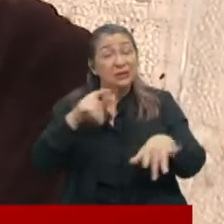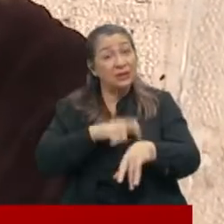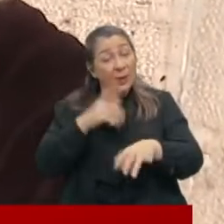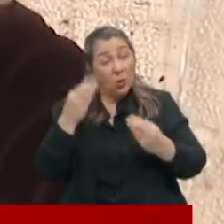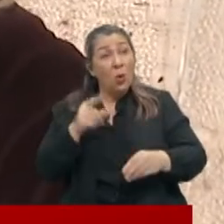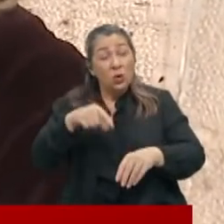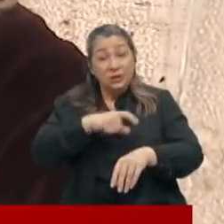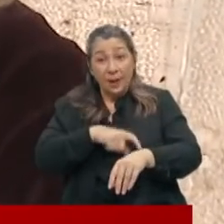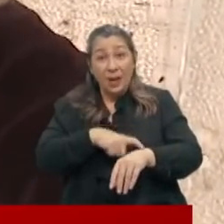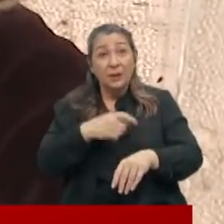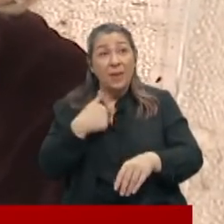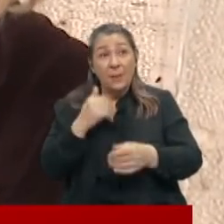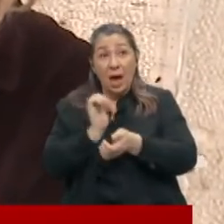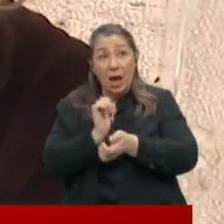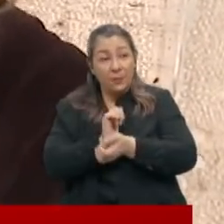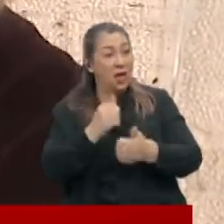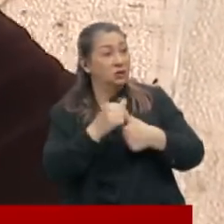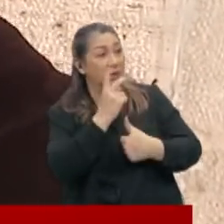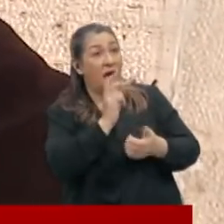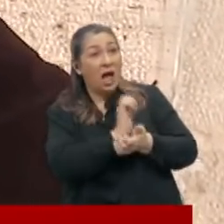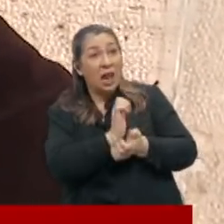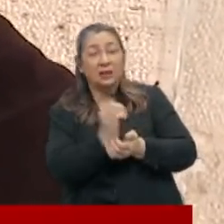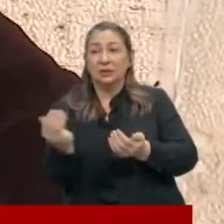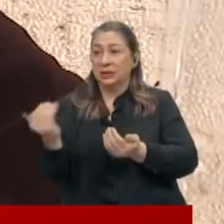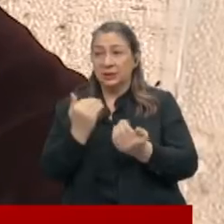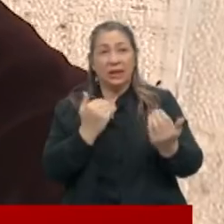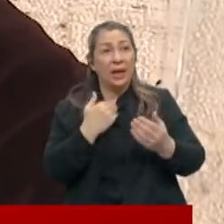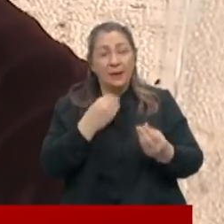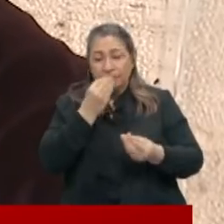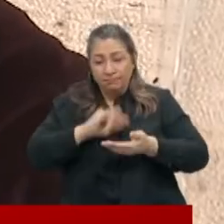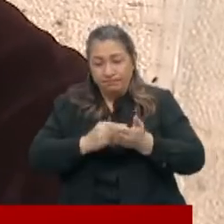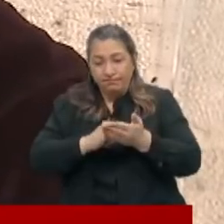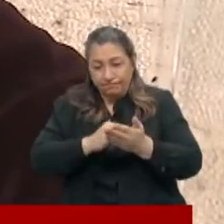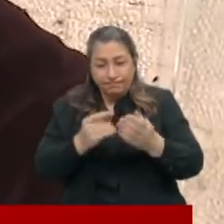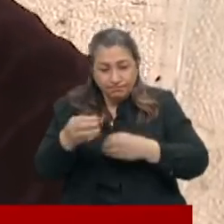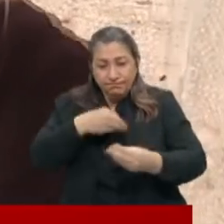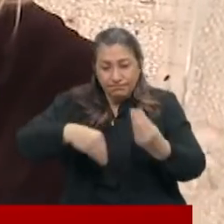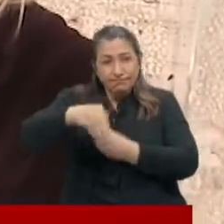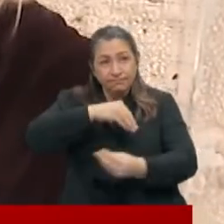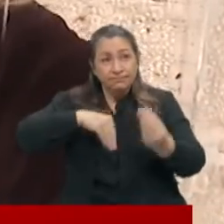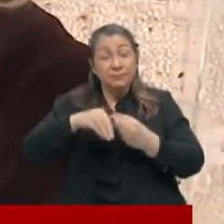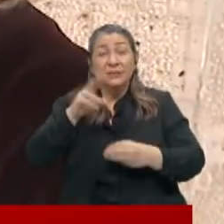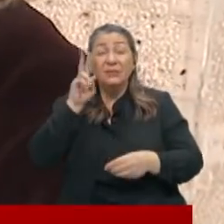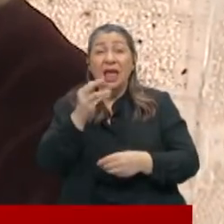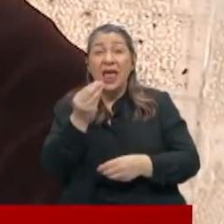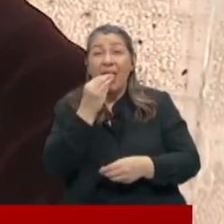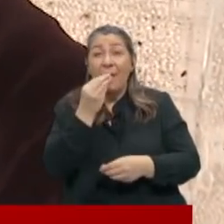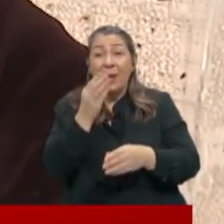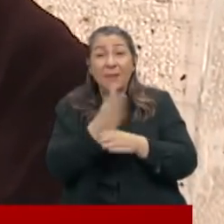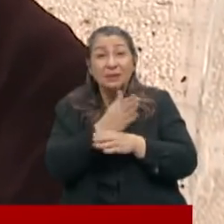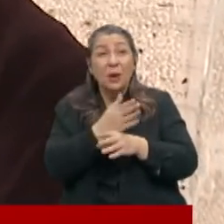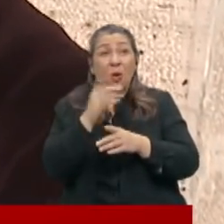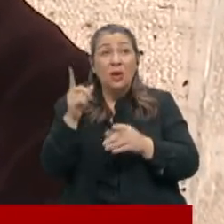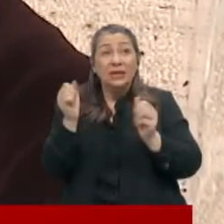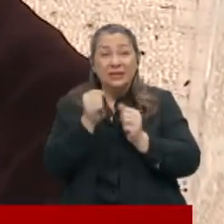oldu. O dönemde benim ailemden, eşimin ailesinden destekle evimizin giderlerini karşılayabildik. İnanın yiyeceğimiz şeyleri bile